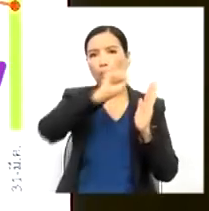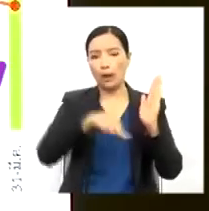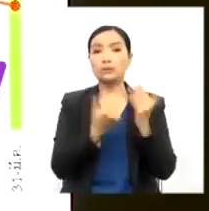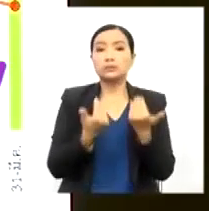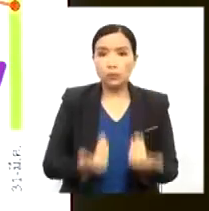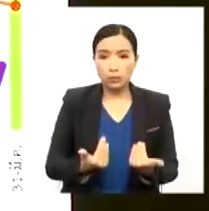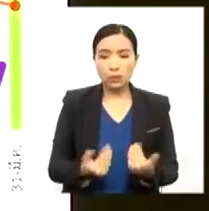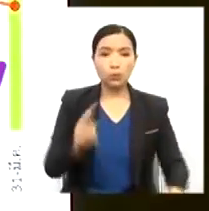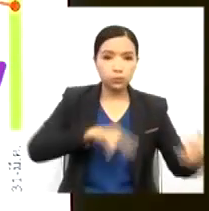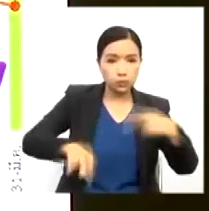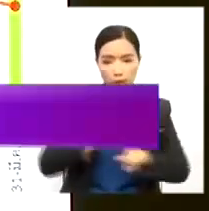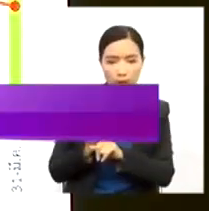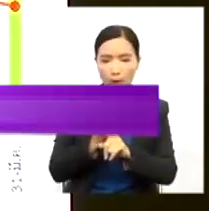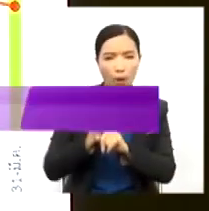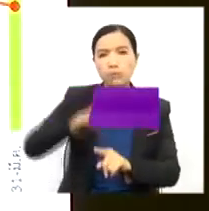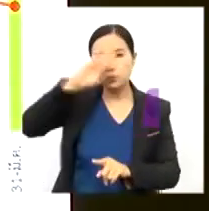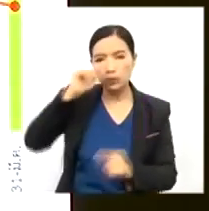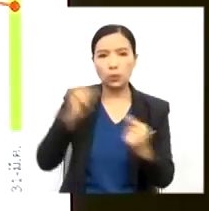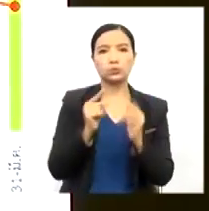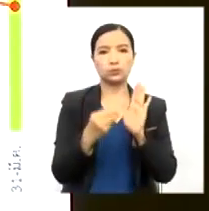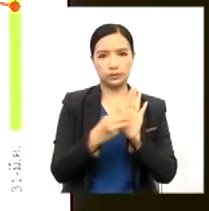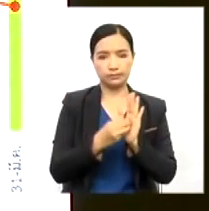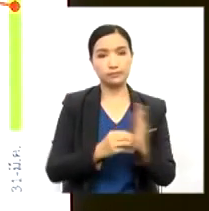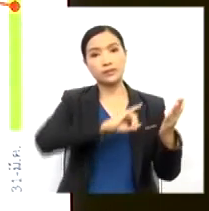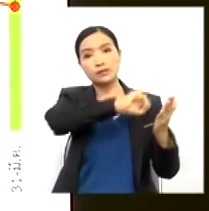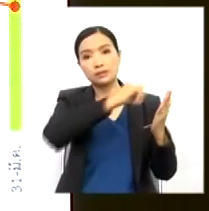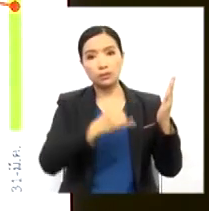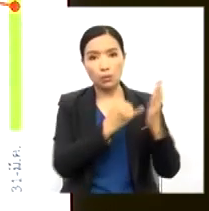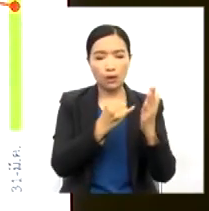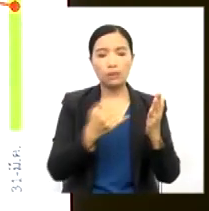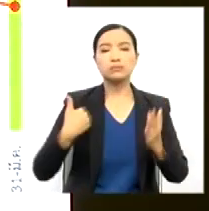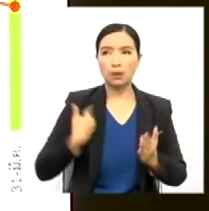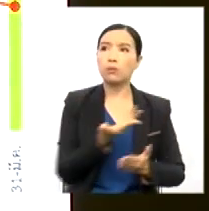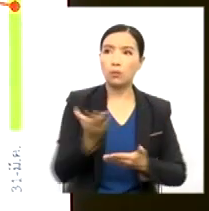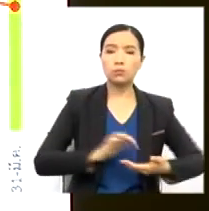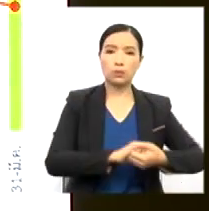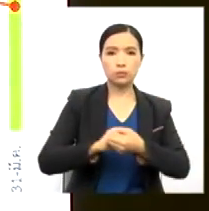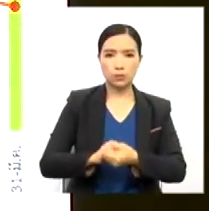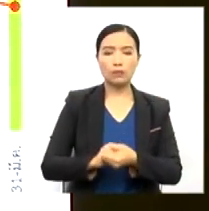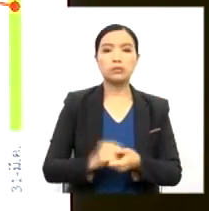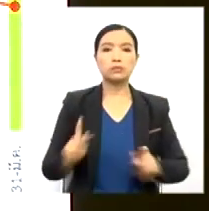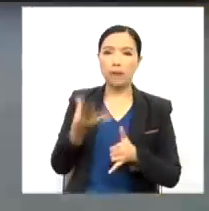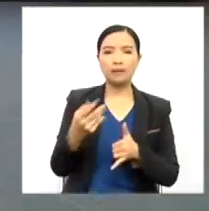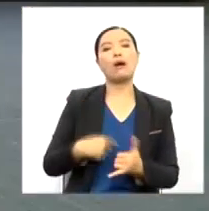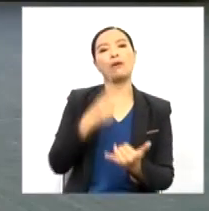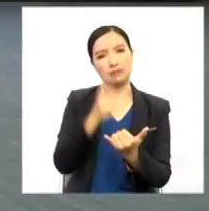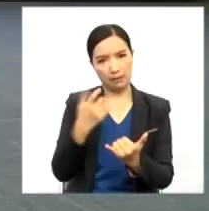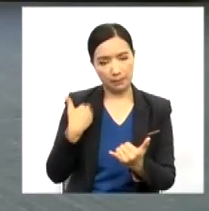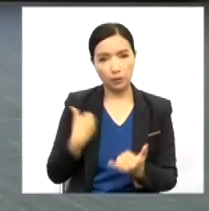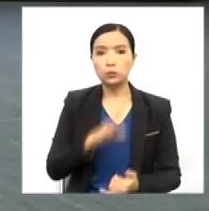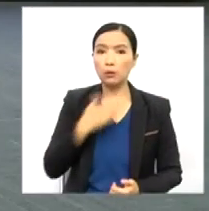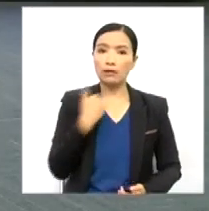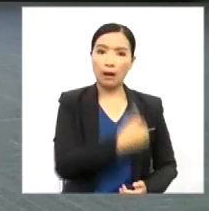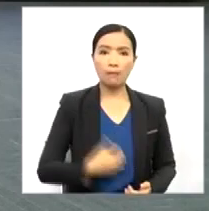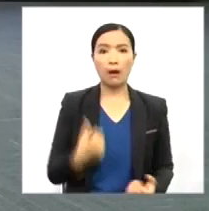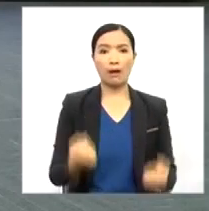สเสียชีวิตมากได้ด้วยเช่นกันไปฟังคำยืนยันคำเรื่องนี้นะครับจากคุณหมอกันครับ การที่ท่านแข็งแรงแต่ได้รับเ